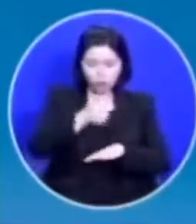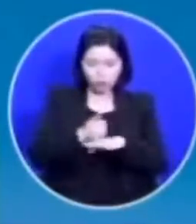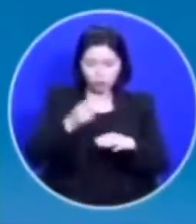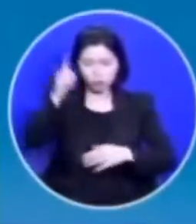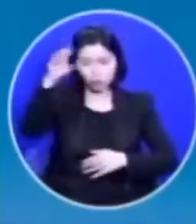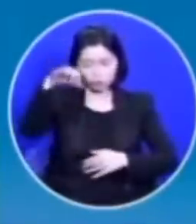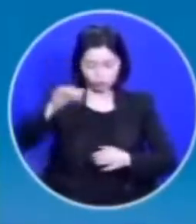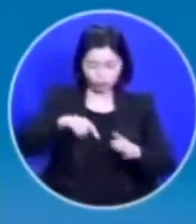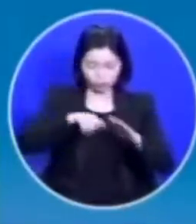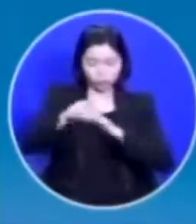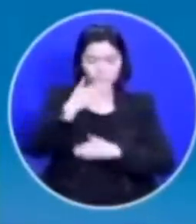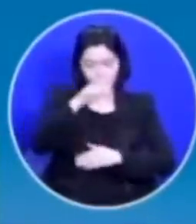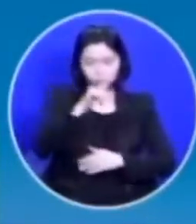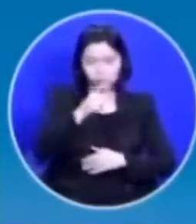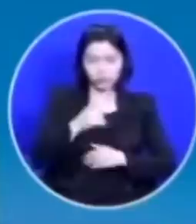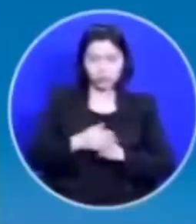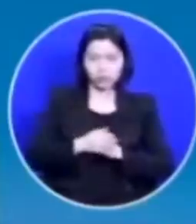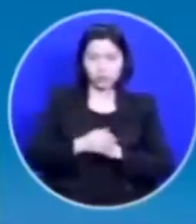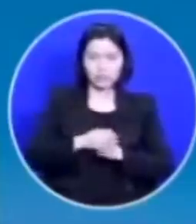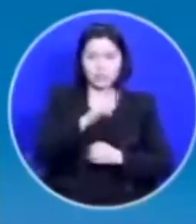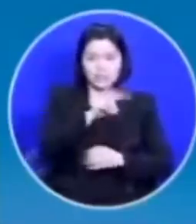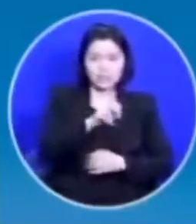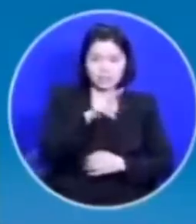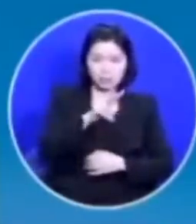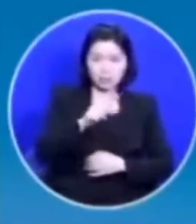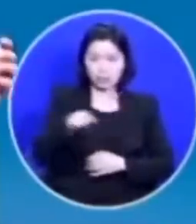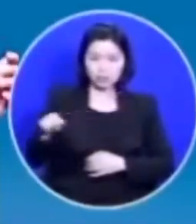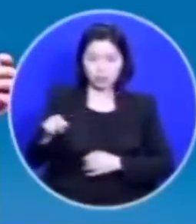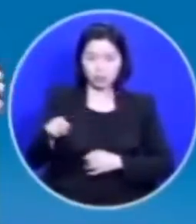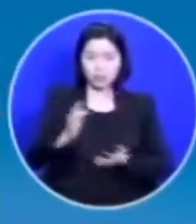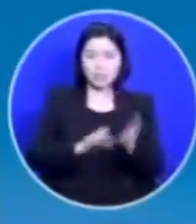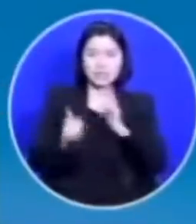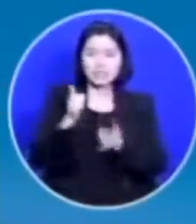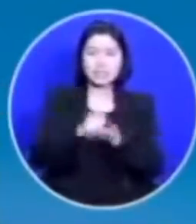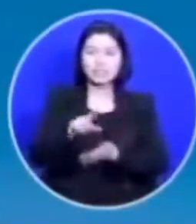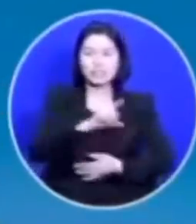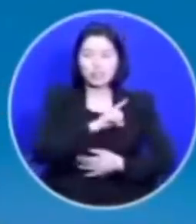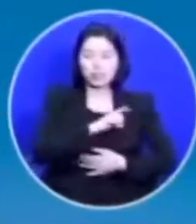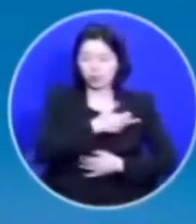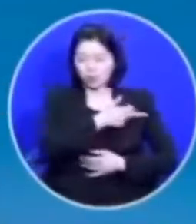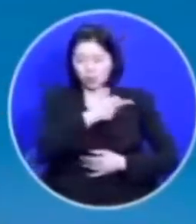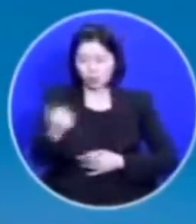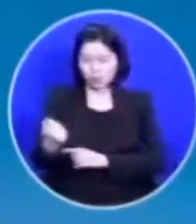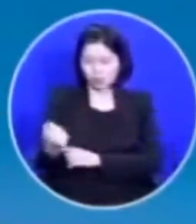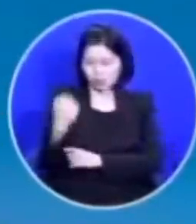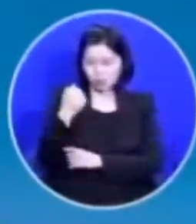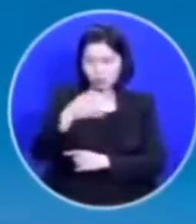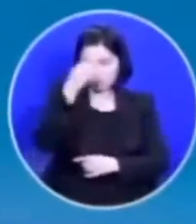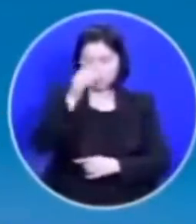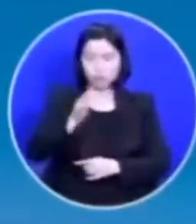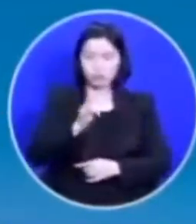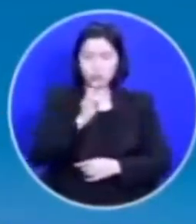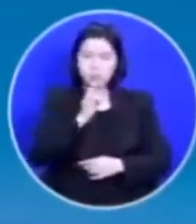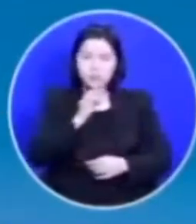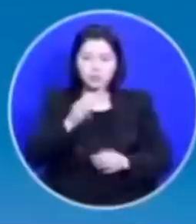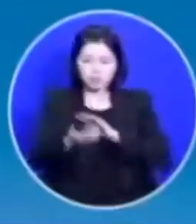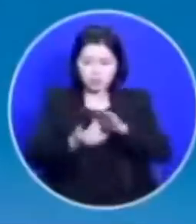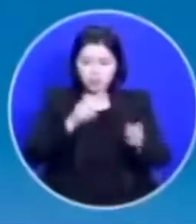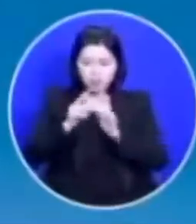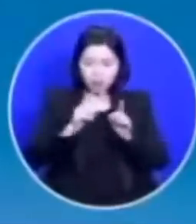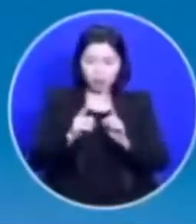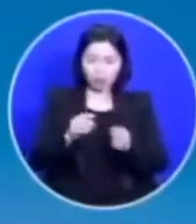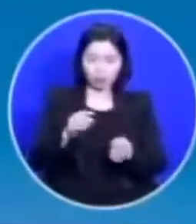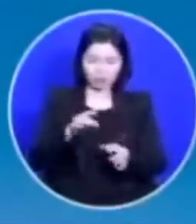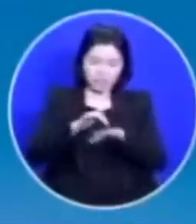하셨어요 22절 부터는 예수님의 이름으로 큰 능력을 행하고 예언을 하고 귀신을 내어